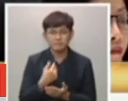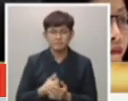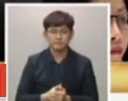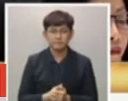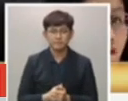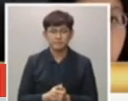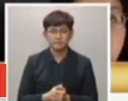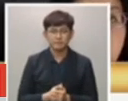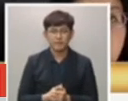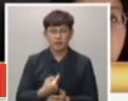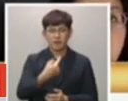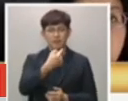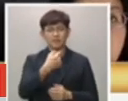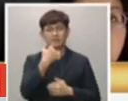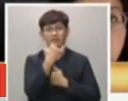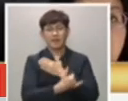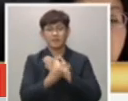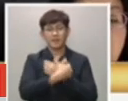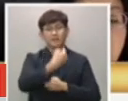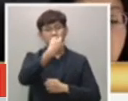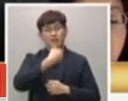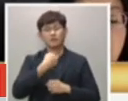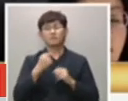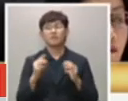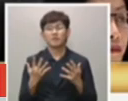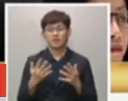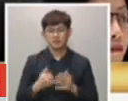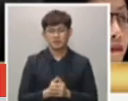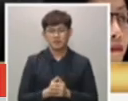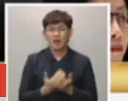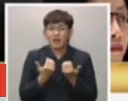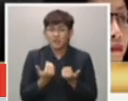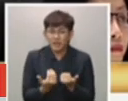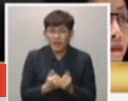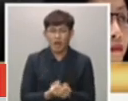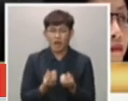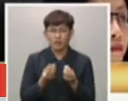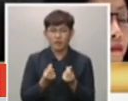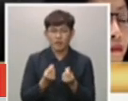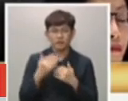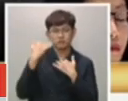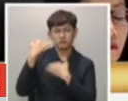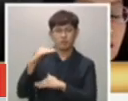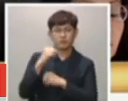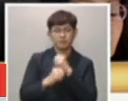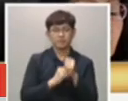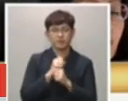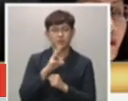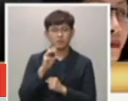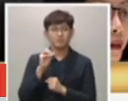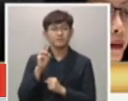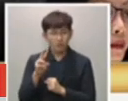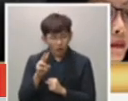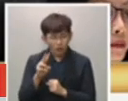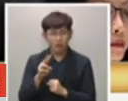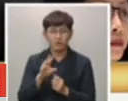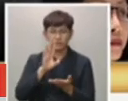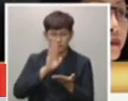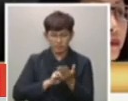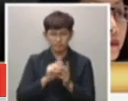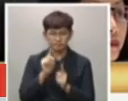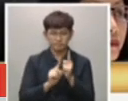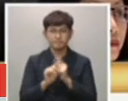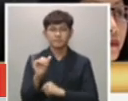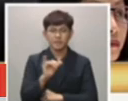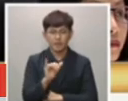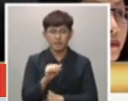ออเดอร์ก็ไม่มีแม้จะยังไม่มีการเปิดเผยตัวเลขการส่งออกในปี2562นะครับแ